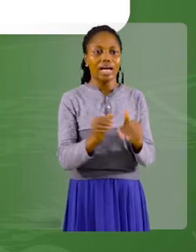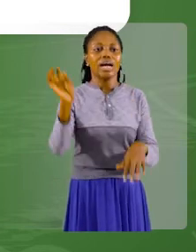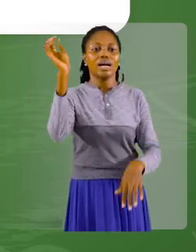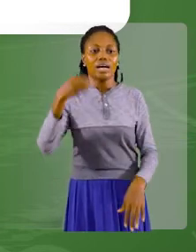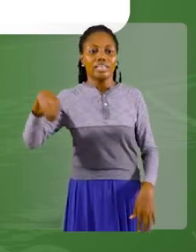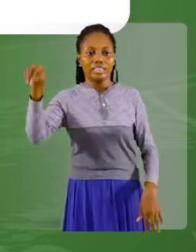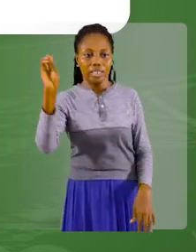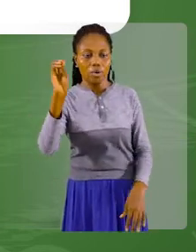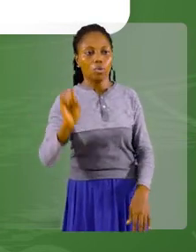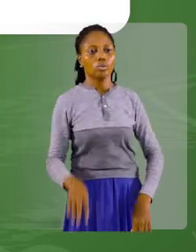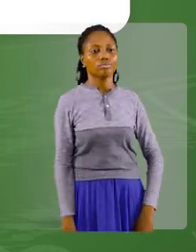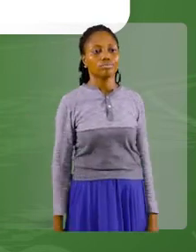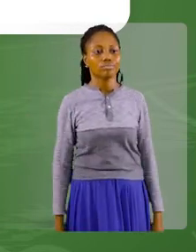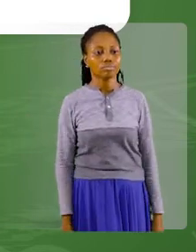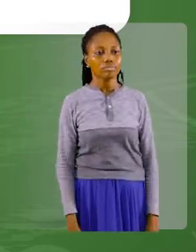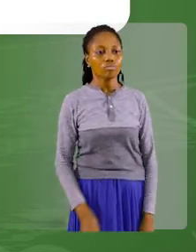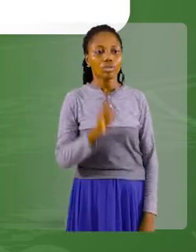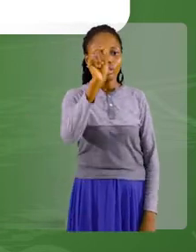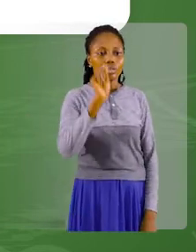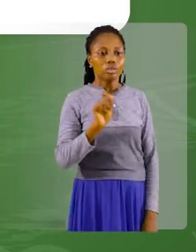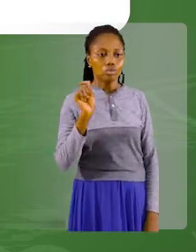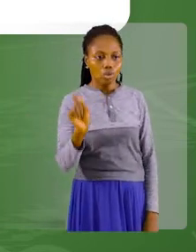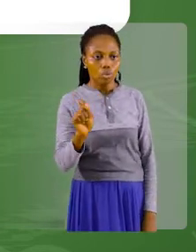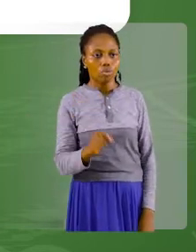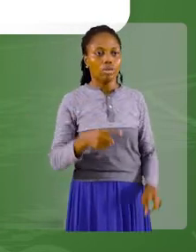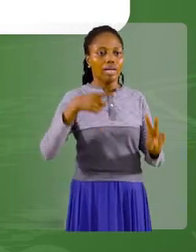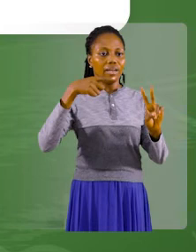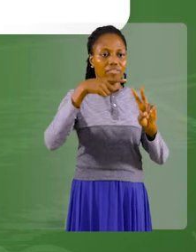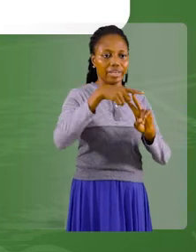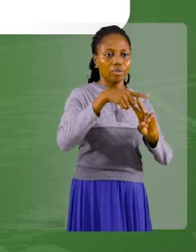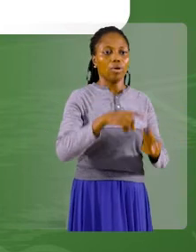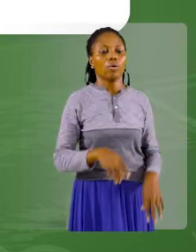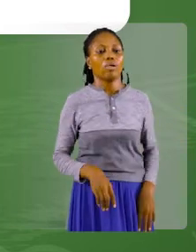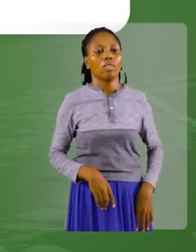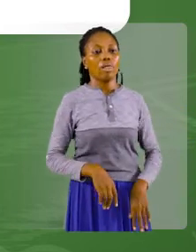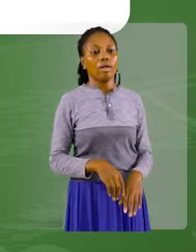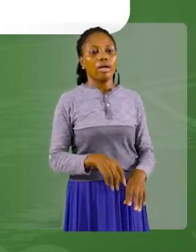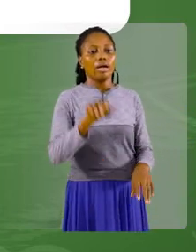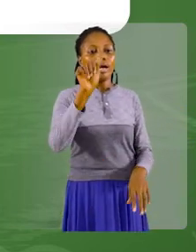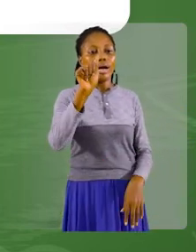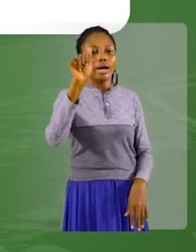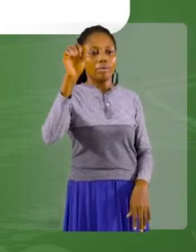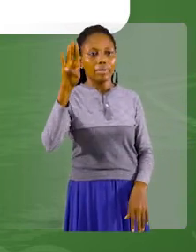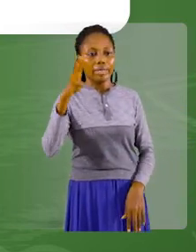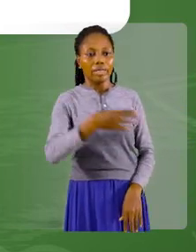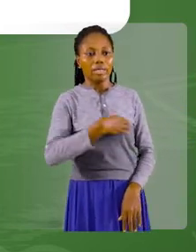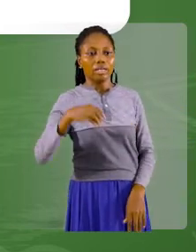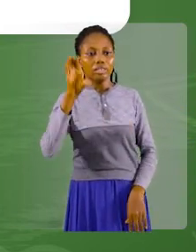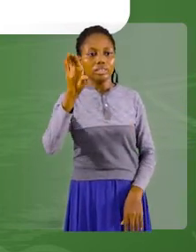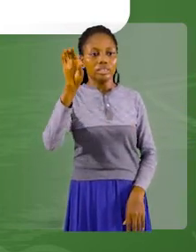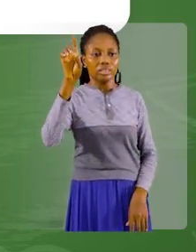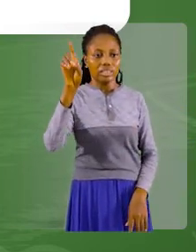égal à 0. Donc, nous avons X, X' plus